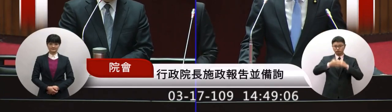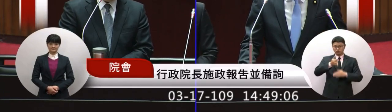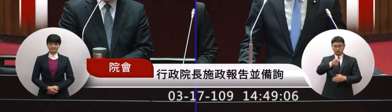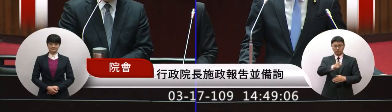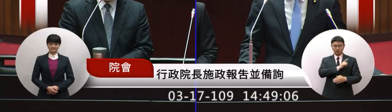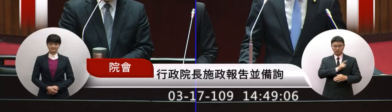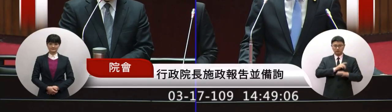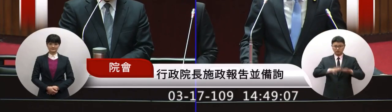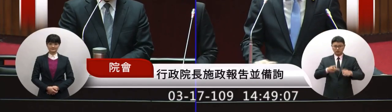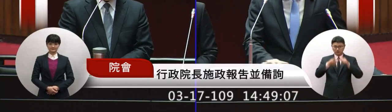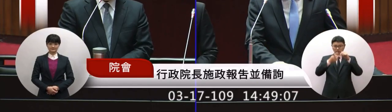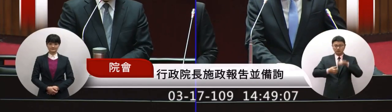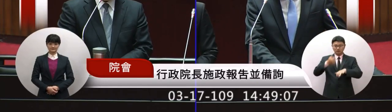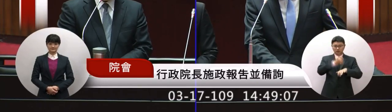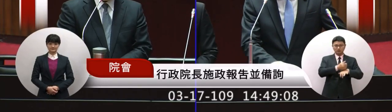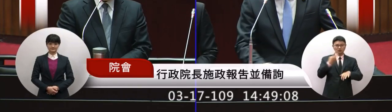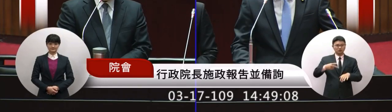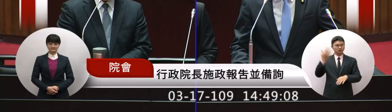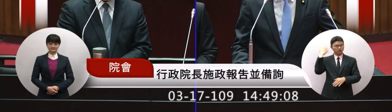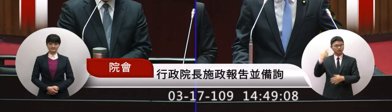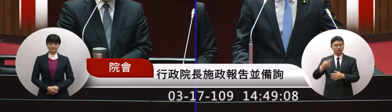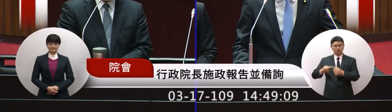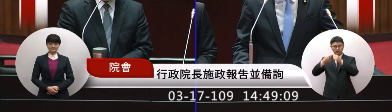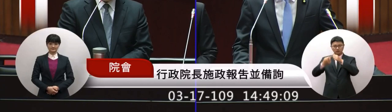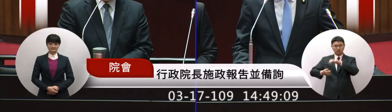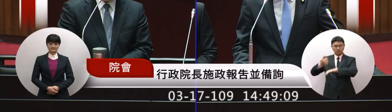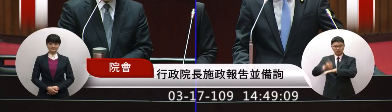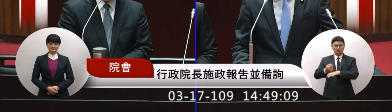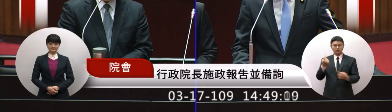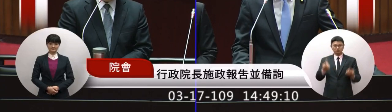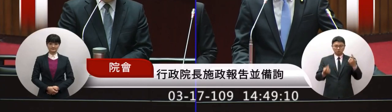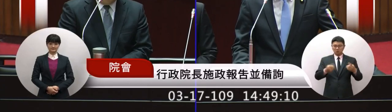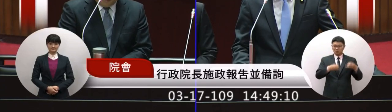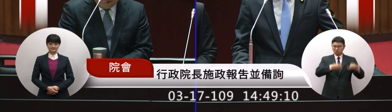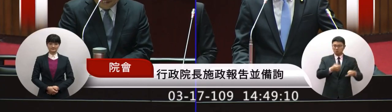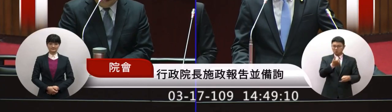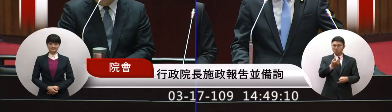起您第一任院长的政绩哪一任做得比较好？